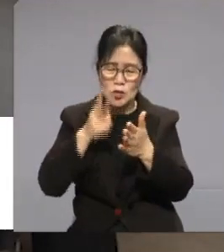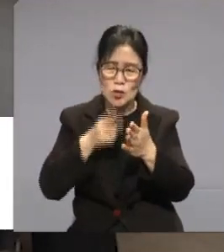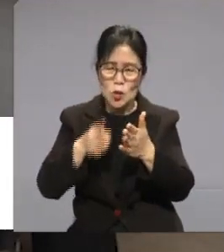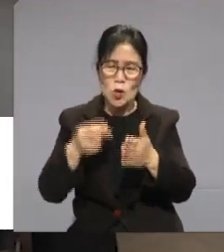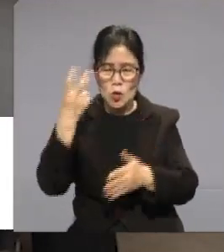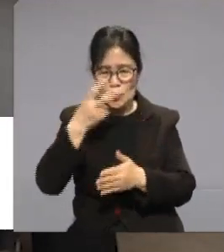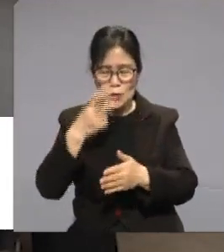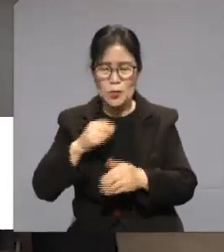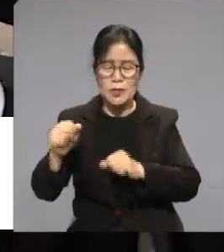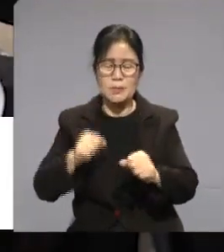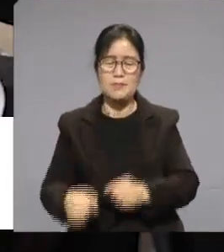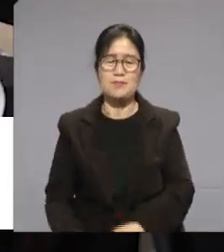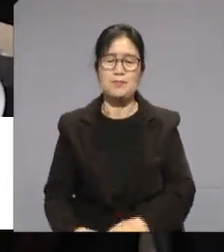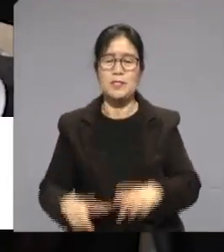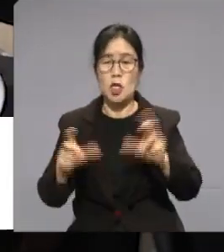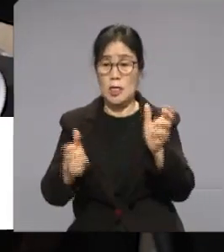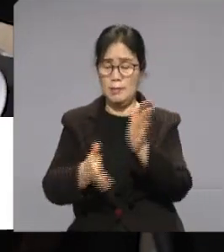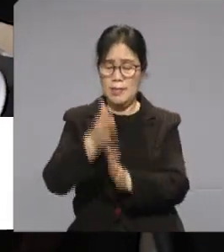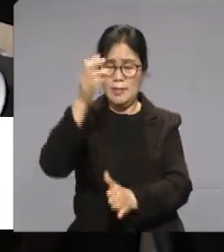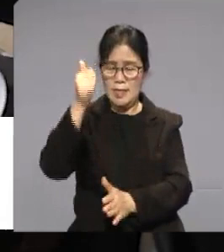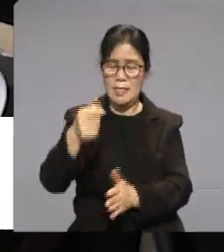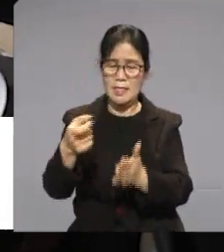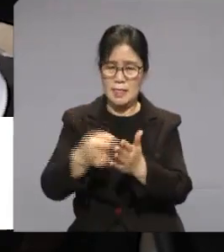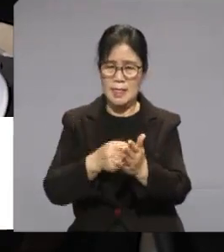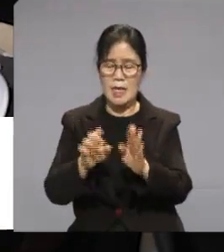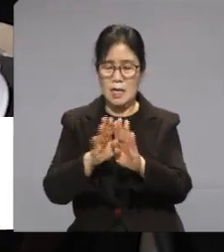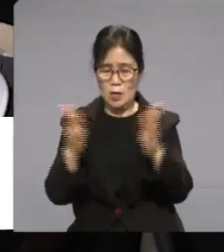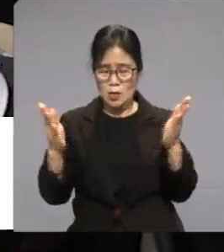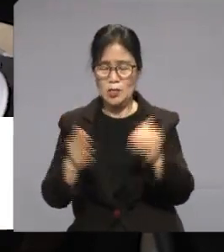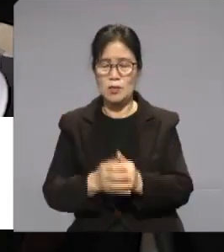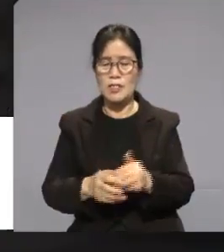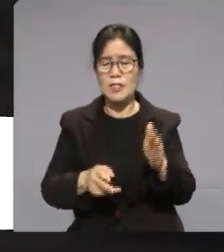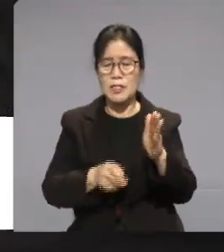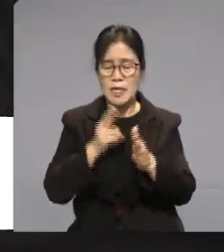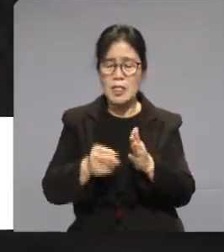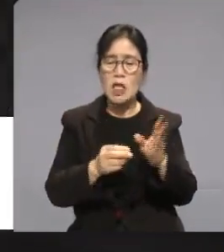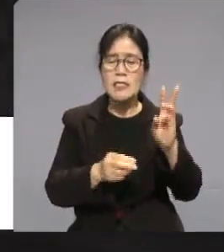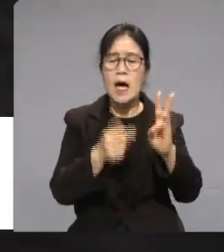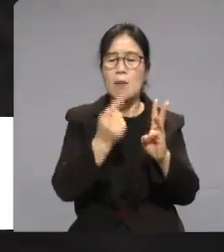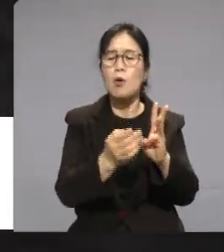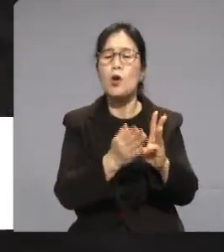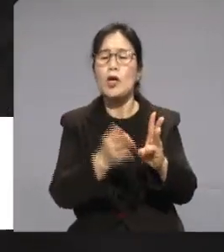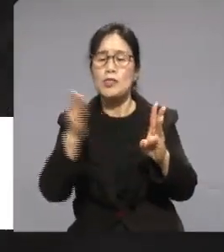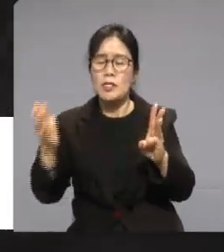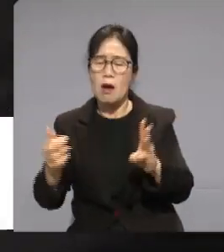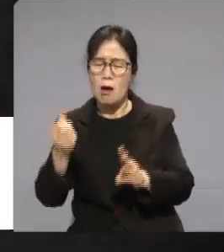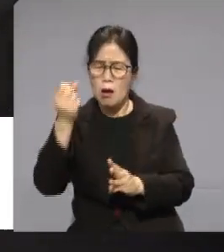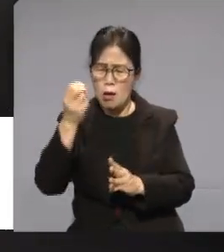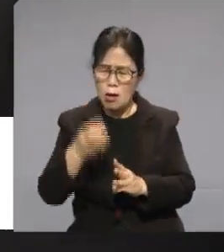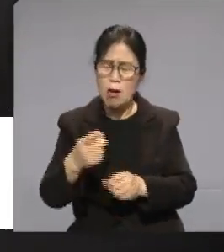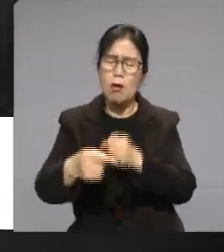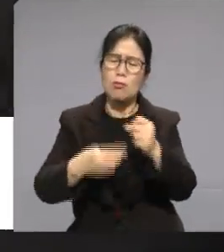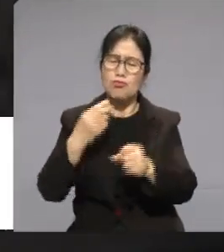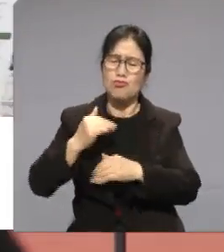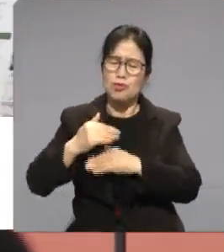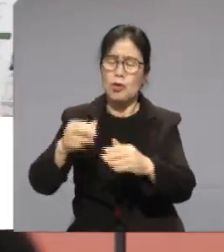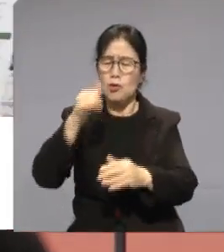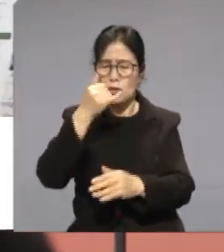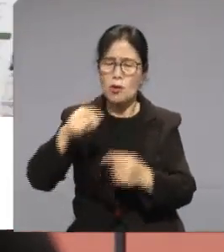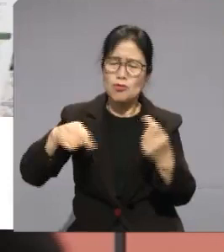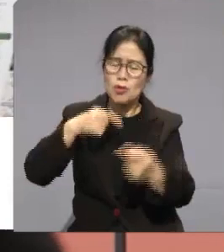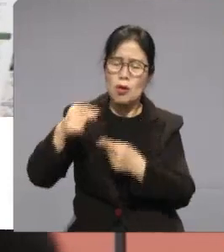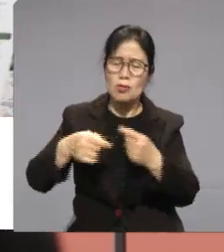나섰습니다. 신상진 성남시장은 기자회견을 열고 지하철 3호선 연장 사업을 수년간 추진하고 있는데